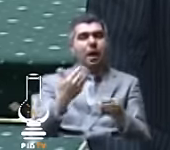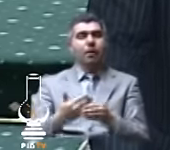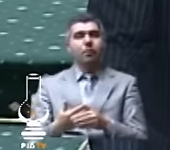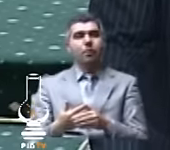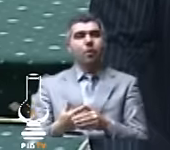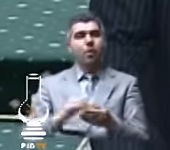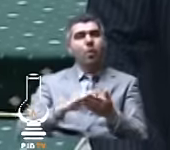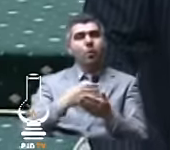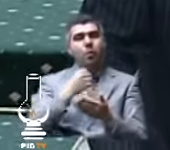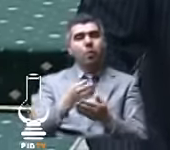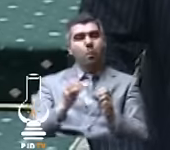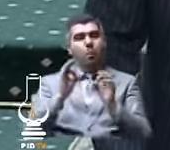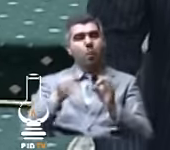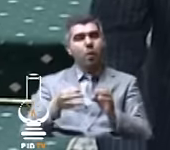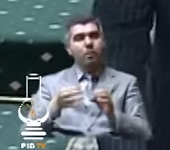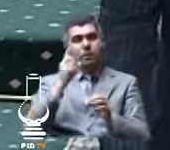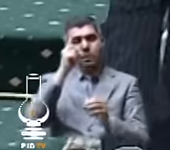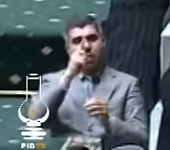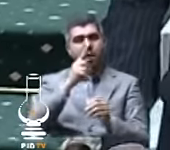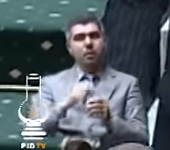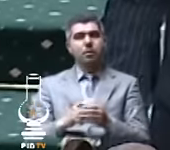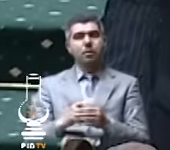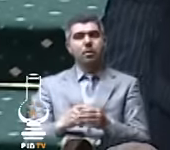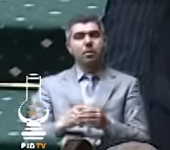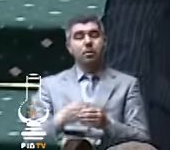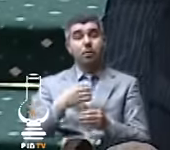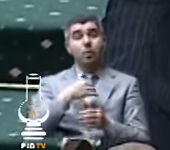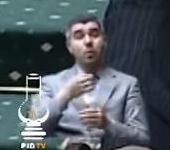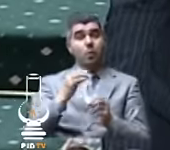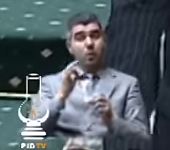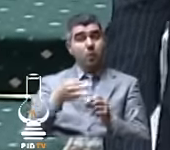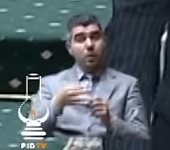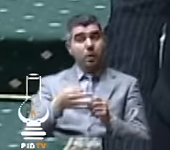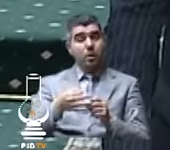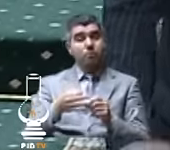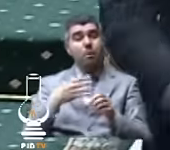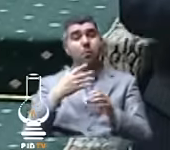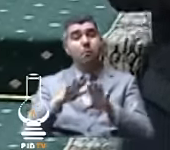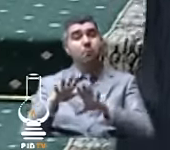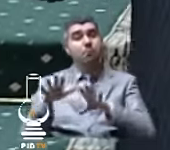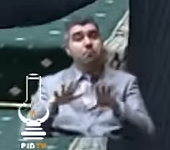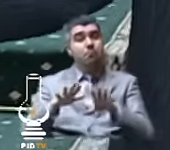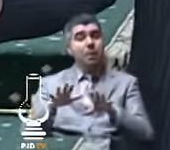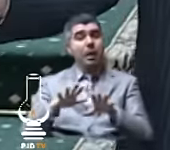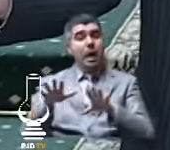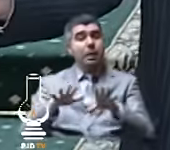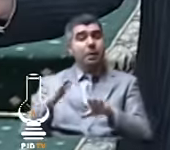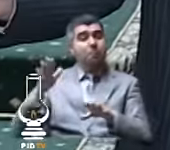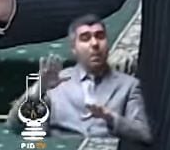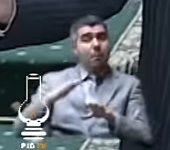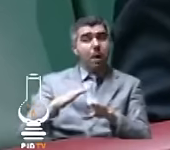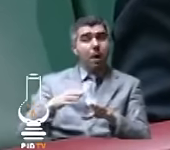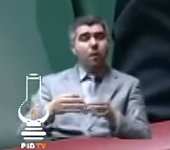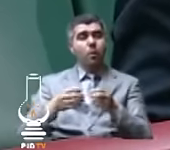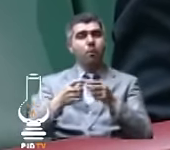تكلمتوا عليها كلها مقاطع تحظى ان شاء الله بالاهتمام. انا اميل الى انه من تنغير الى بني ملال تفتح لكم افاق التعامل